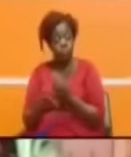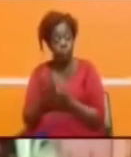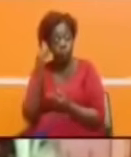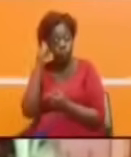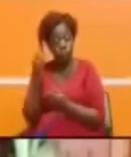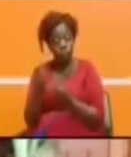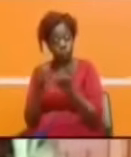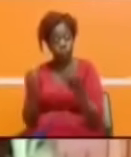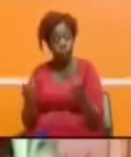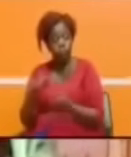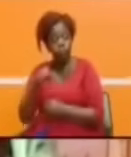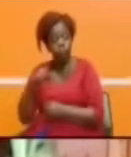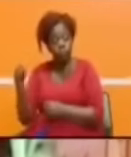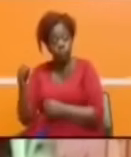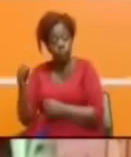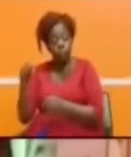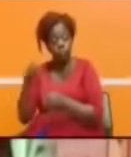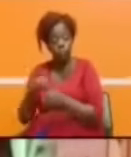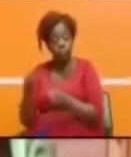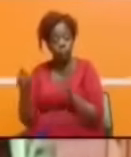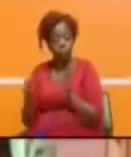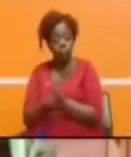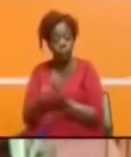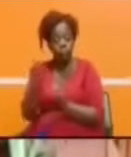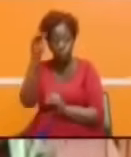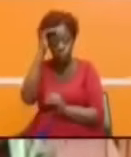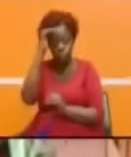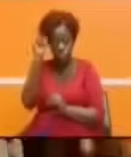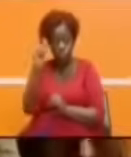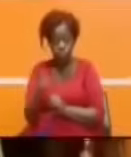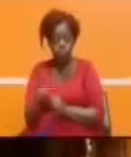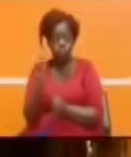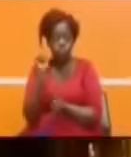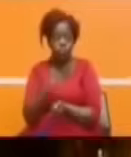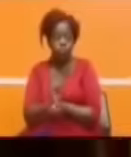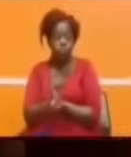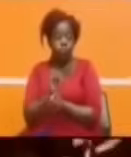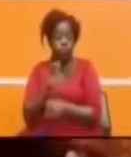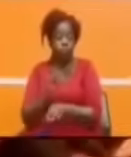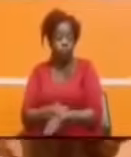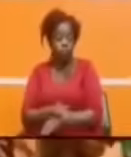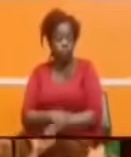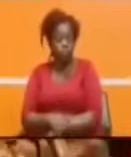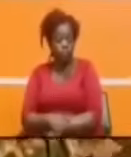abaana mbatwalayo mu mbuga z'amateeka poliisi esobole okubakola.